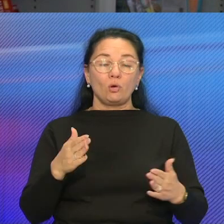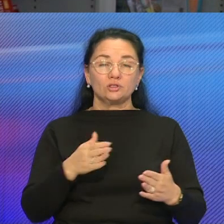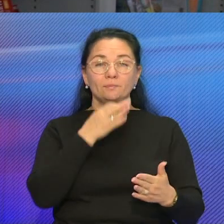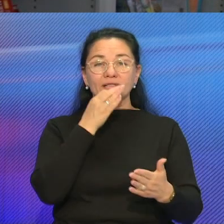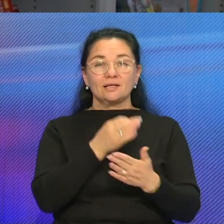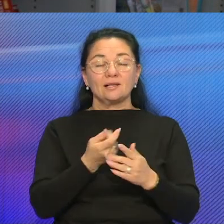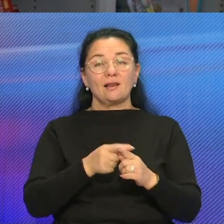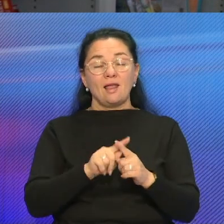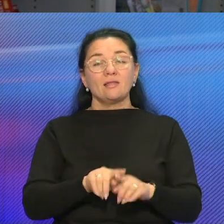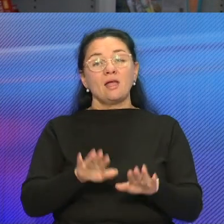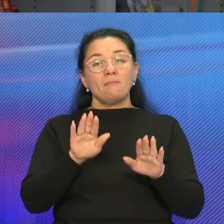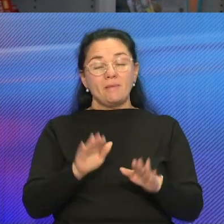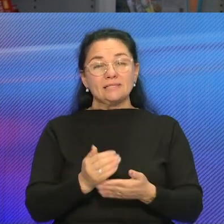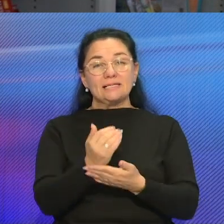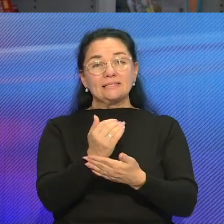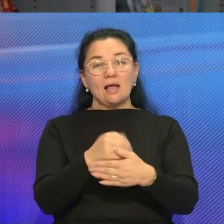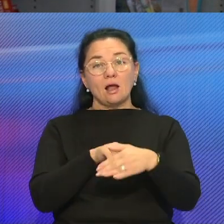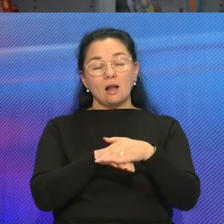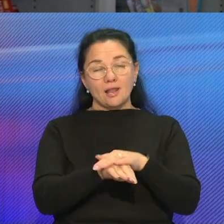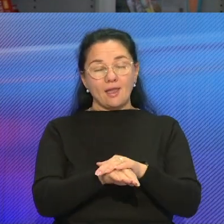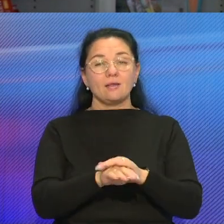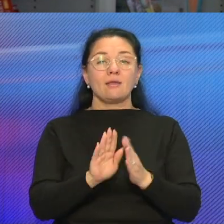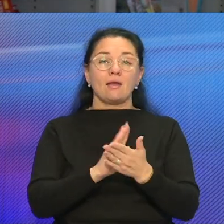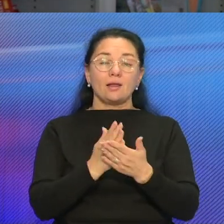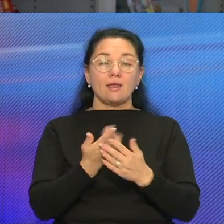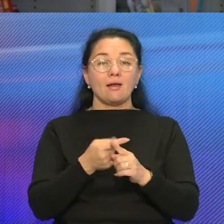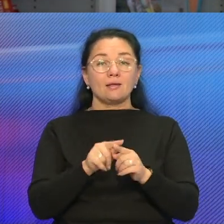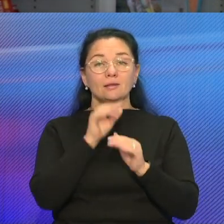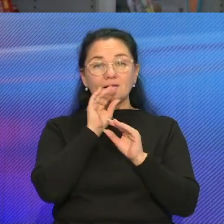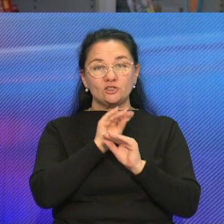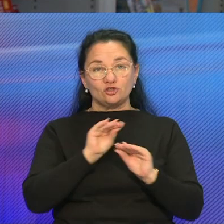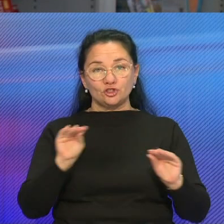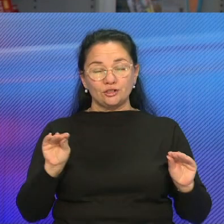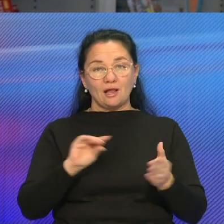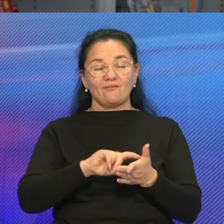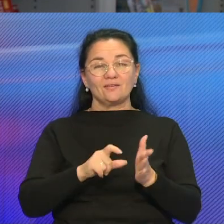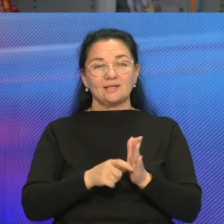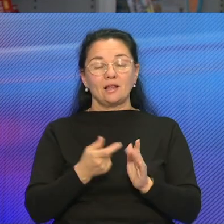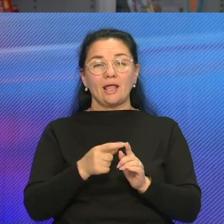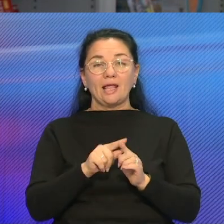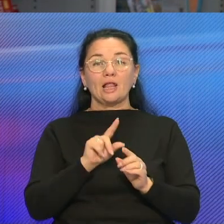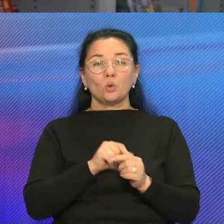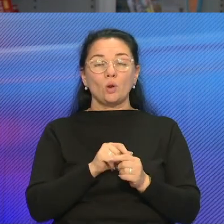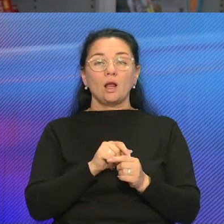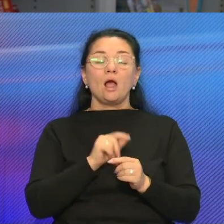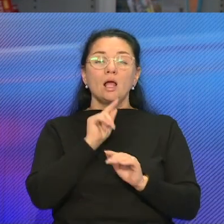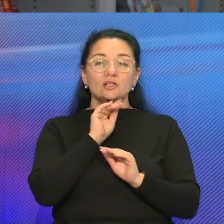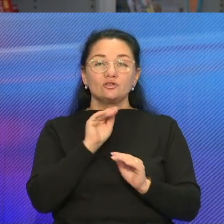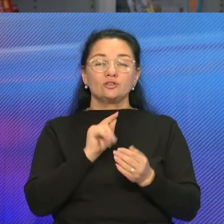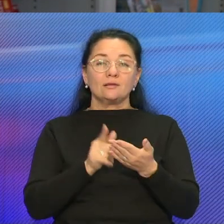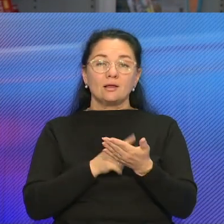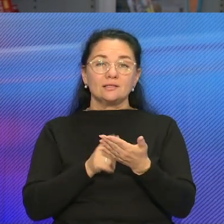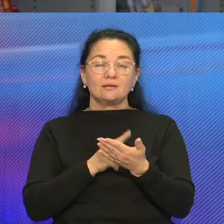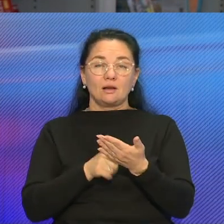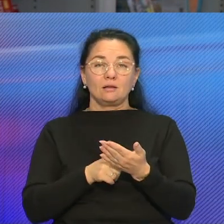місце заховування кніг, гэта тішыня ў залах, і гэта толькі шопат кніжных сторонок. Сучасна